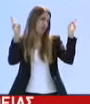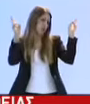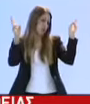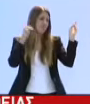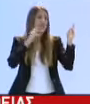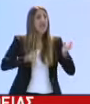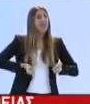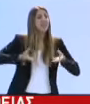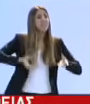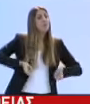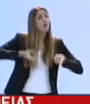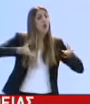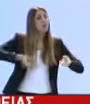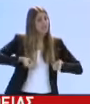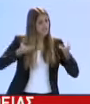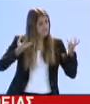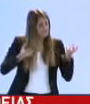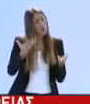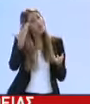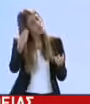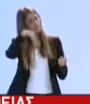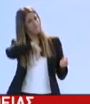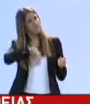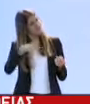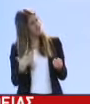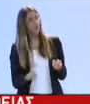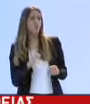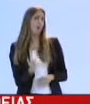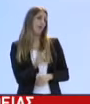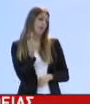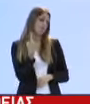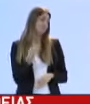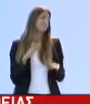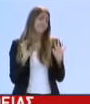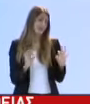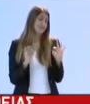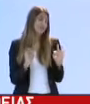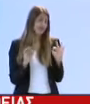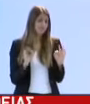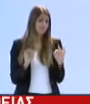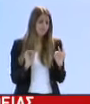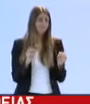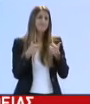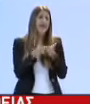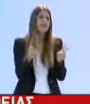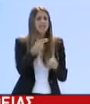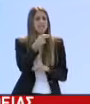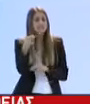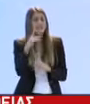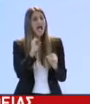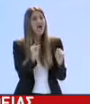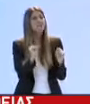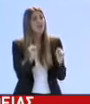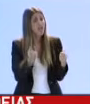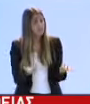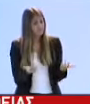της δημιουργικότητας που έχει μέσα του Έλληνας. Αλλά βέβαια, ελευθερία σημαίνει και